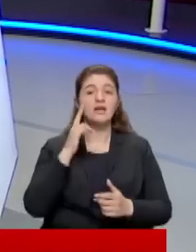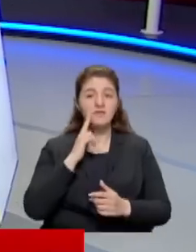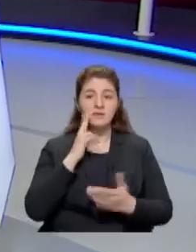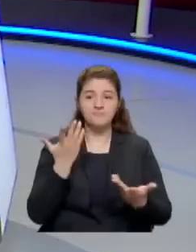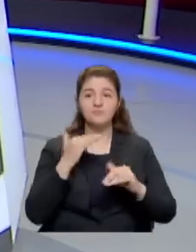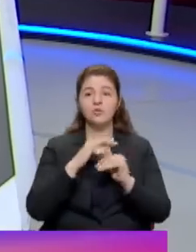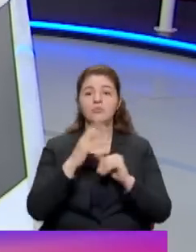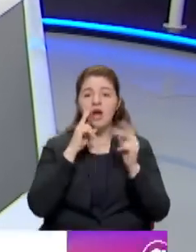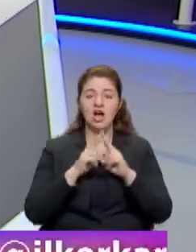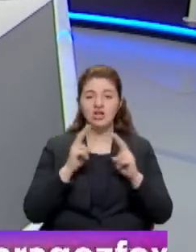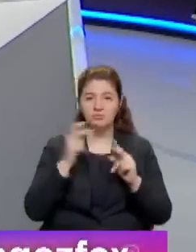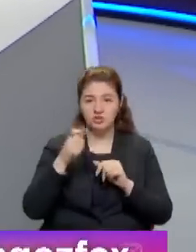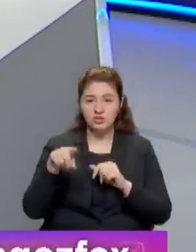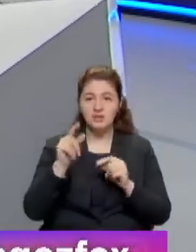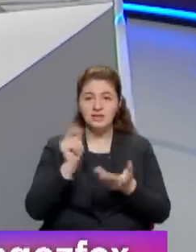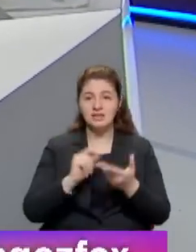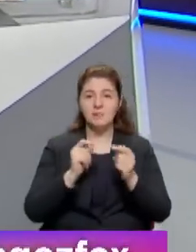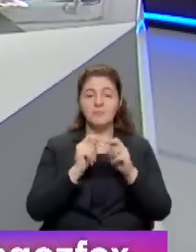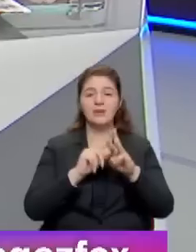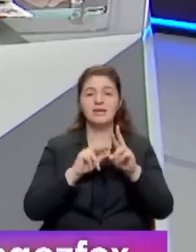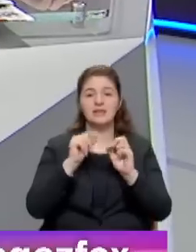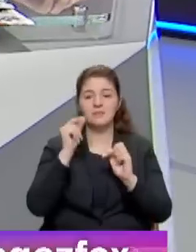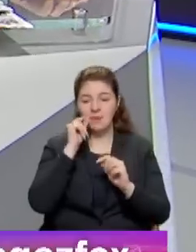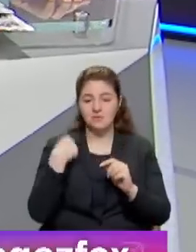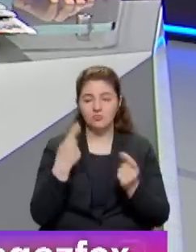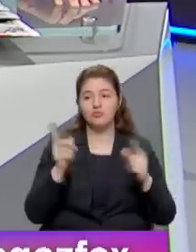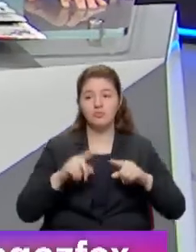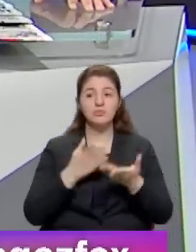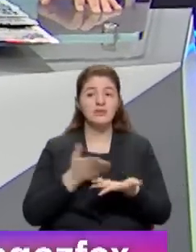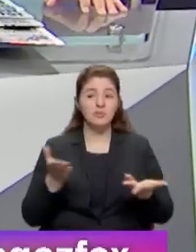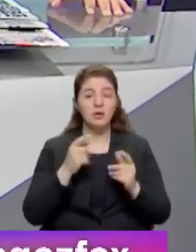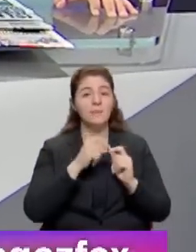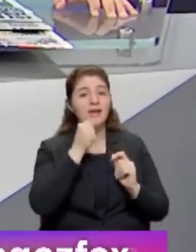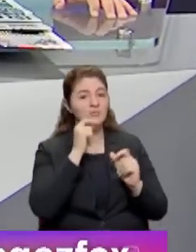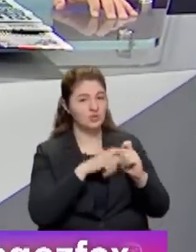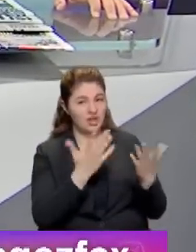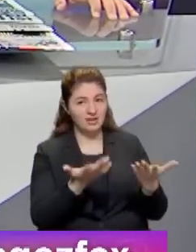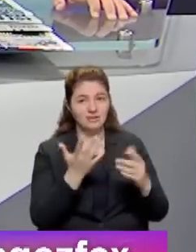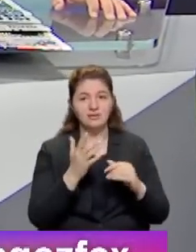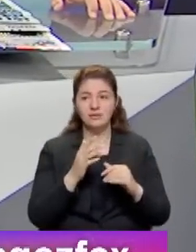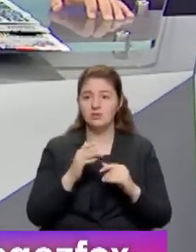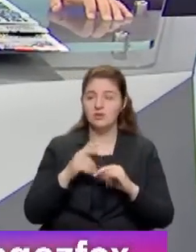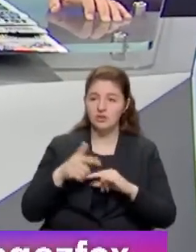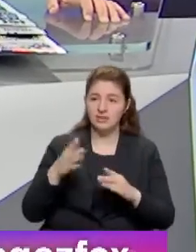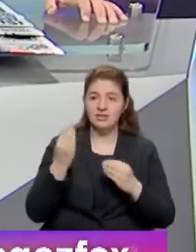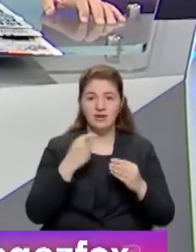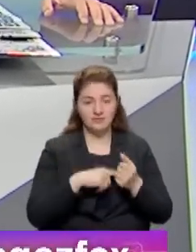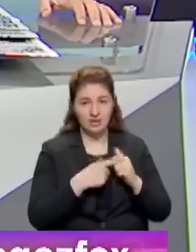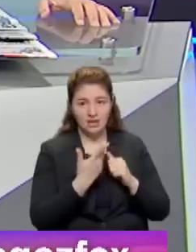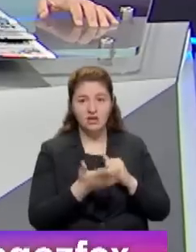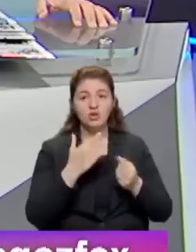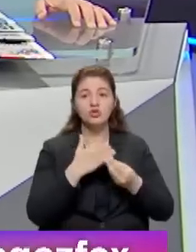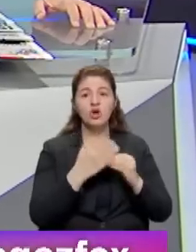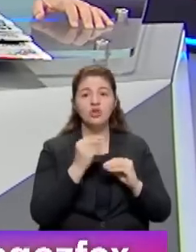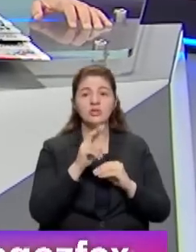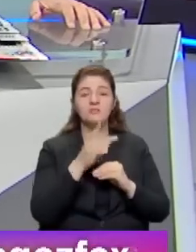Efendim, kamuoyu araştırmacısı, yazar Bekir Ağırdır. Pazartesi buluşmalarımız devam ediyor. Bekir abi günaydın. Günaydın, hoş geldiniz. İyi haftalar. Soğan